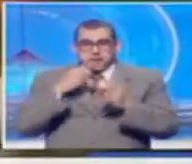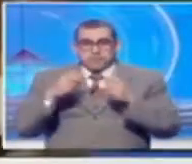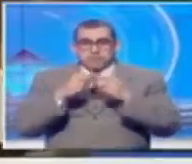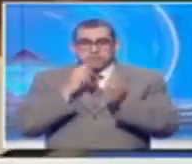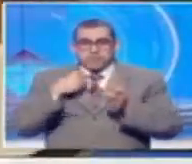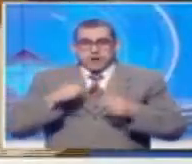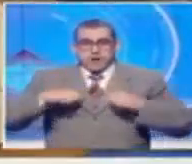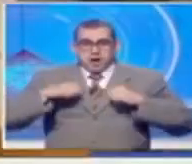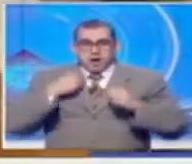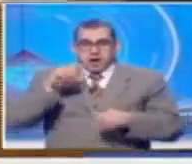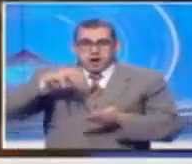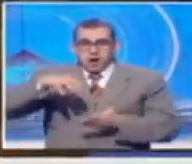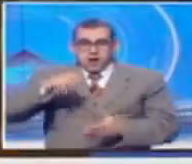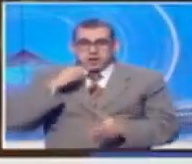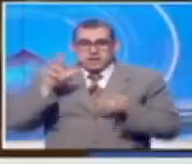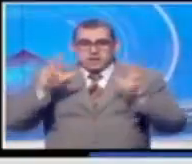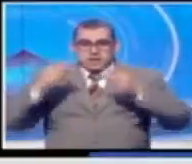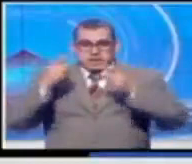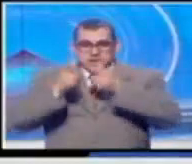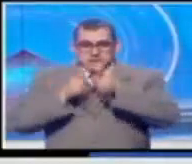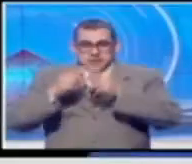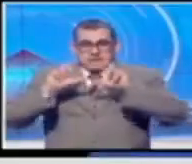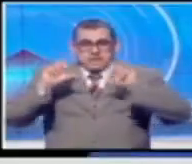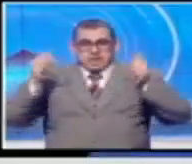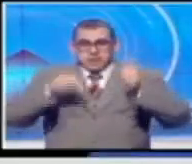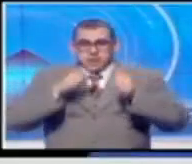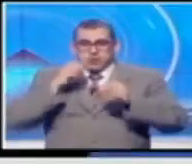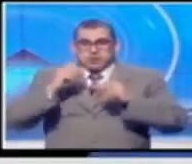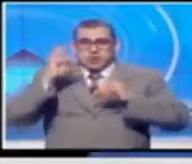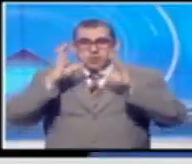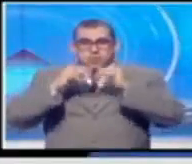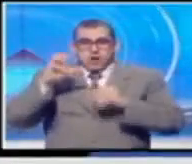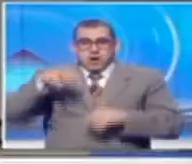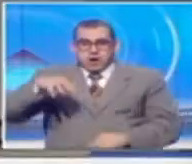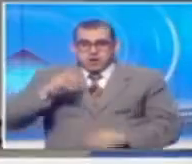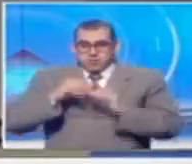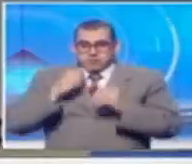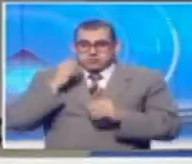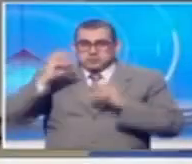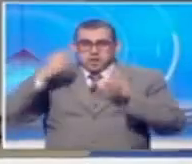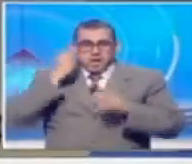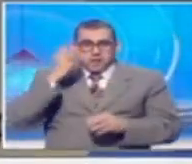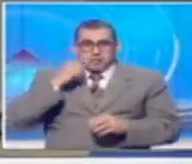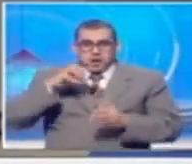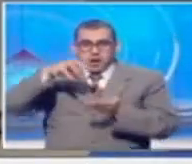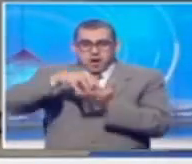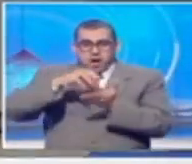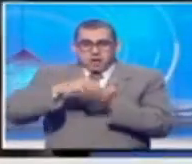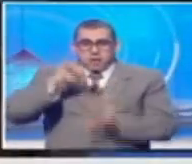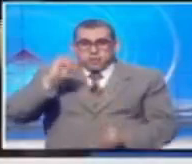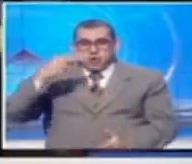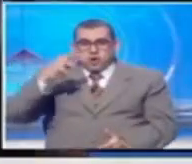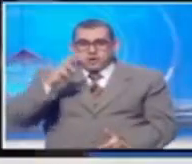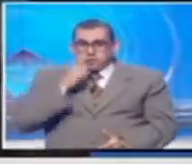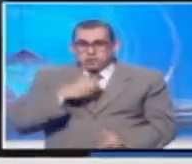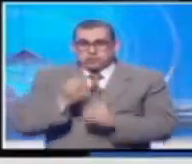السينمائي. هي نجوم تضيء سماء القاهرة بأنوار العلم والمعرفة. قاهرة المعز تضاء من